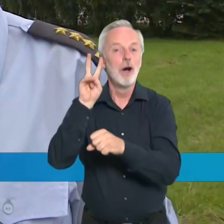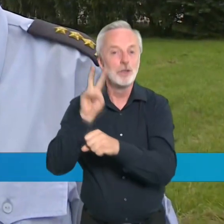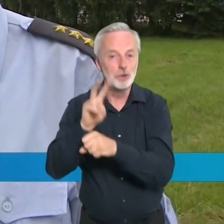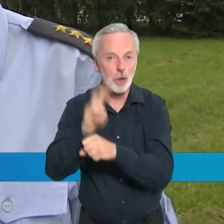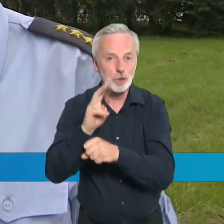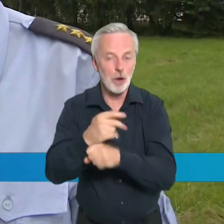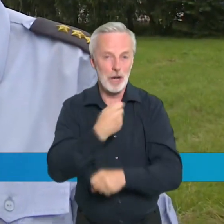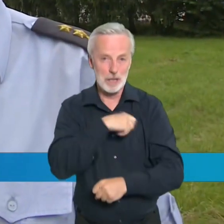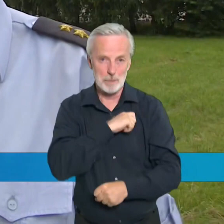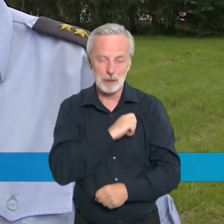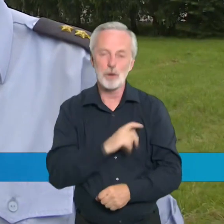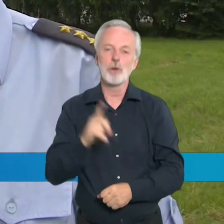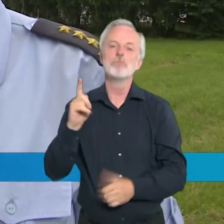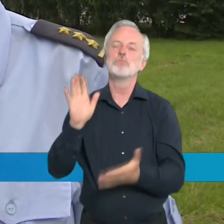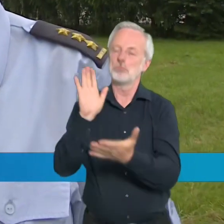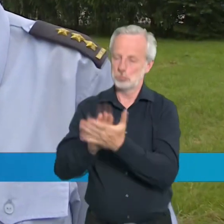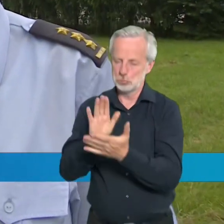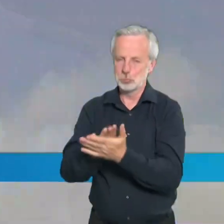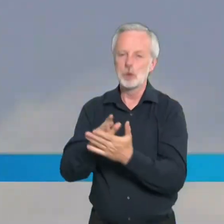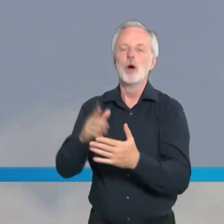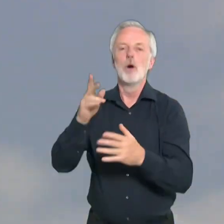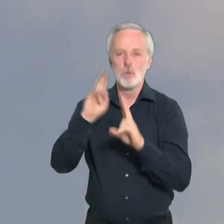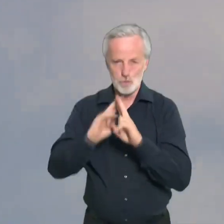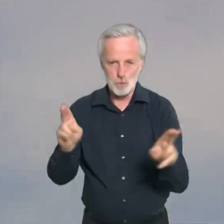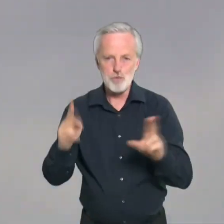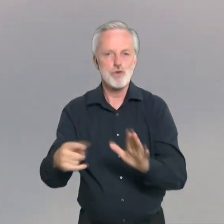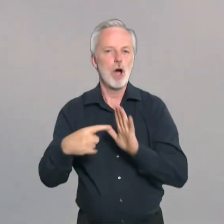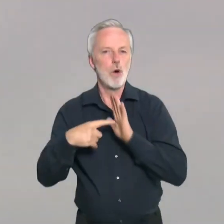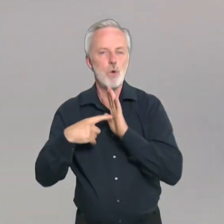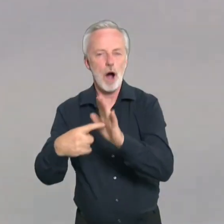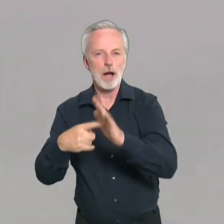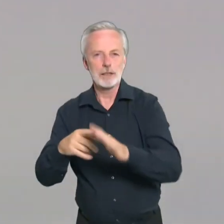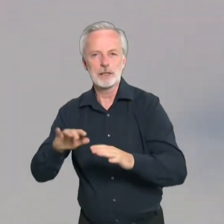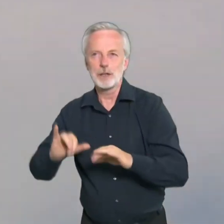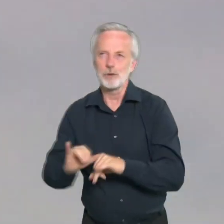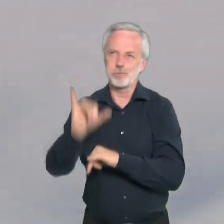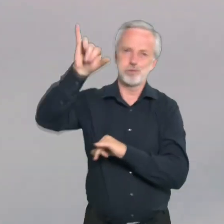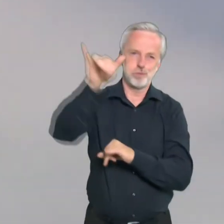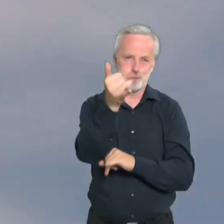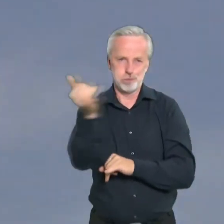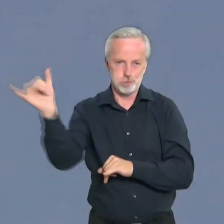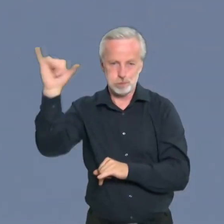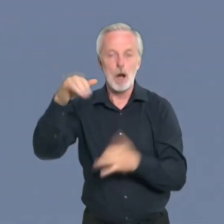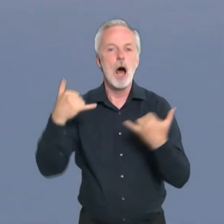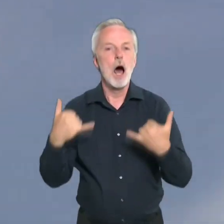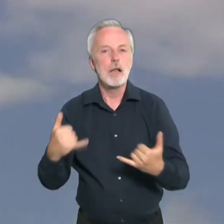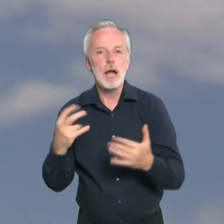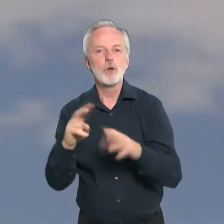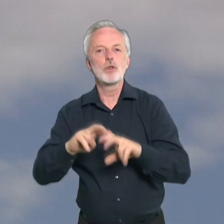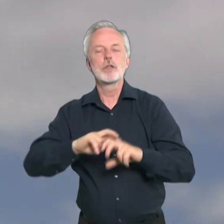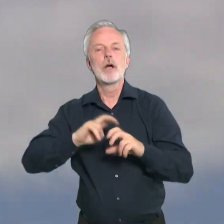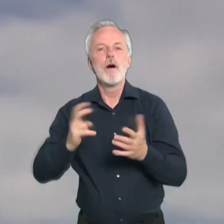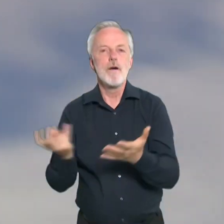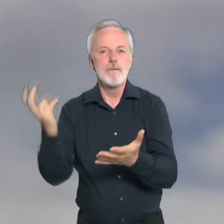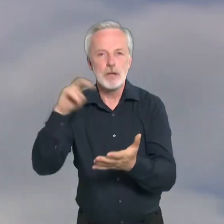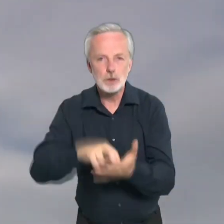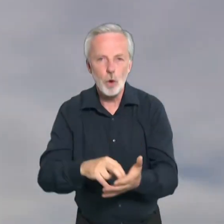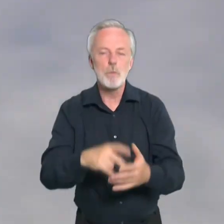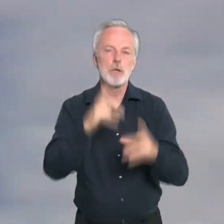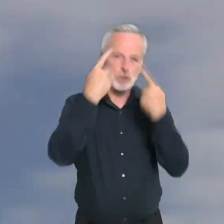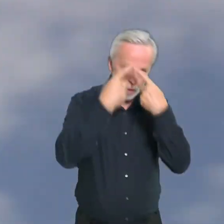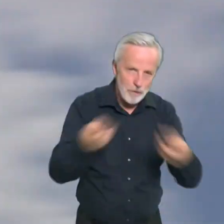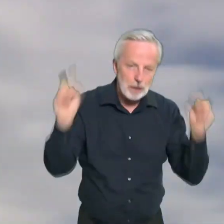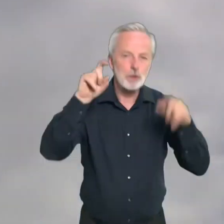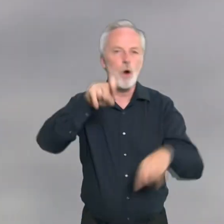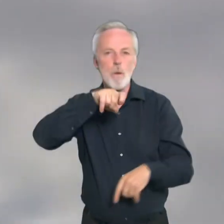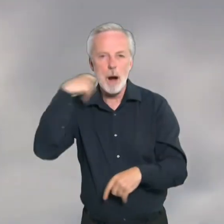může předvádět letové ukázky na tomto typu pro veřejnost. Letos se představí na leteckých dnech na Slovensku, v Lotyšsku, Maďarsku a Belgii a taky v